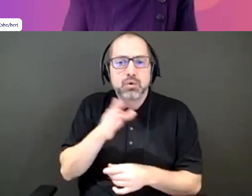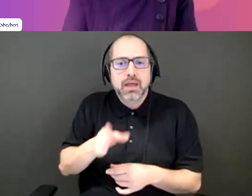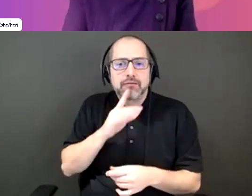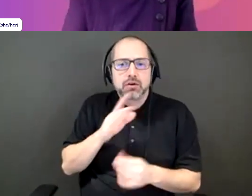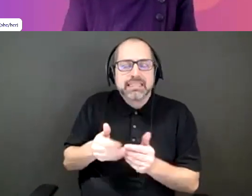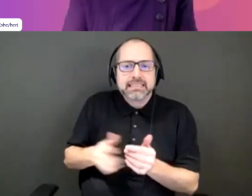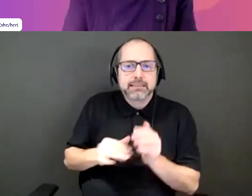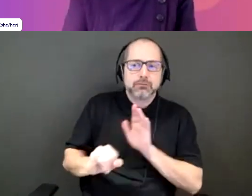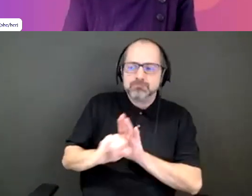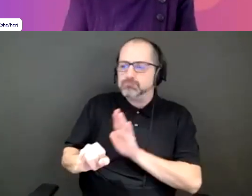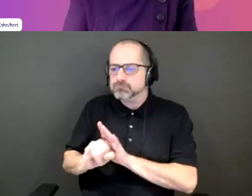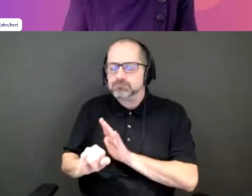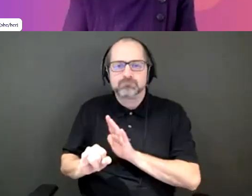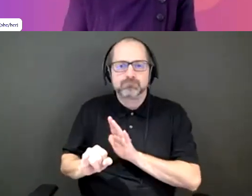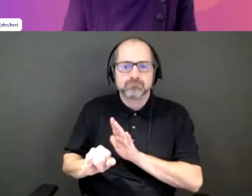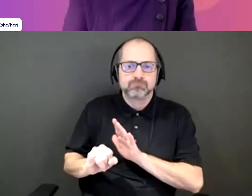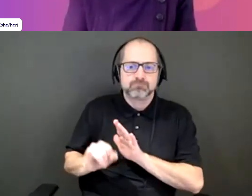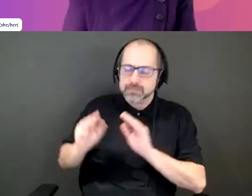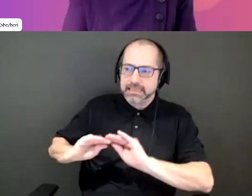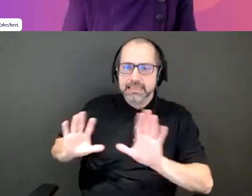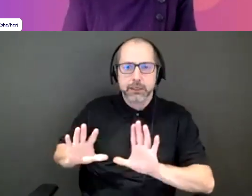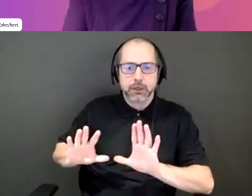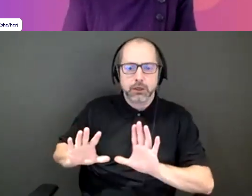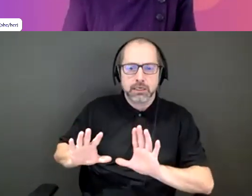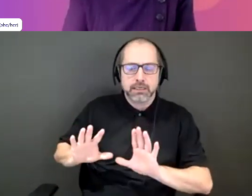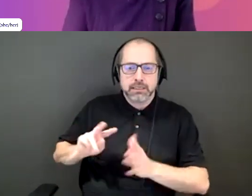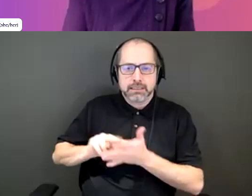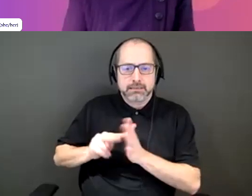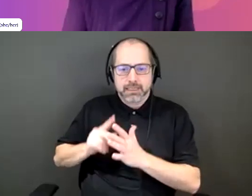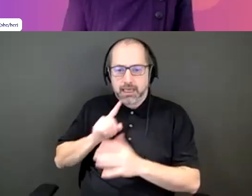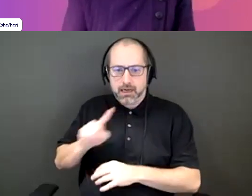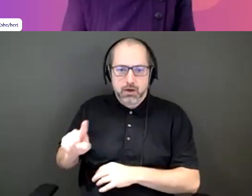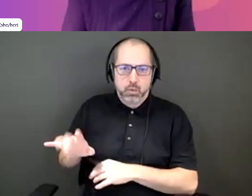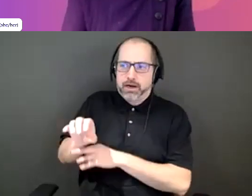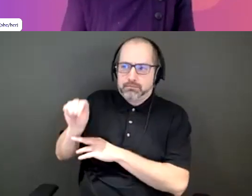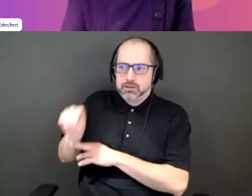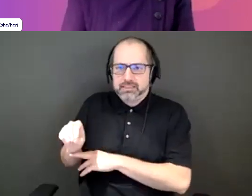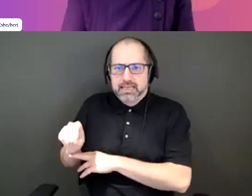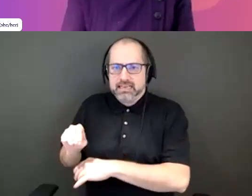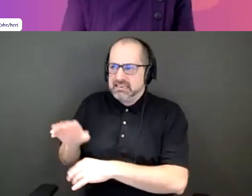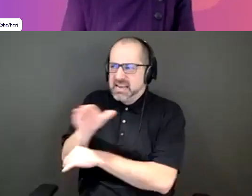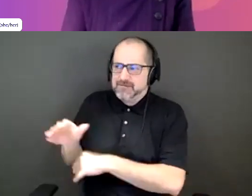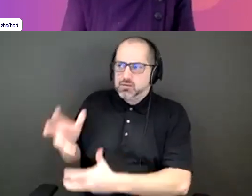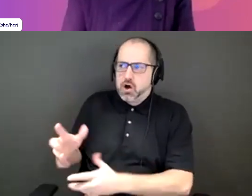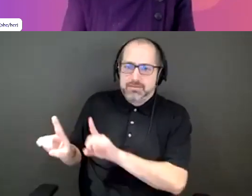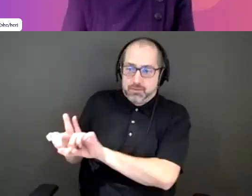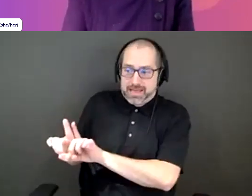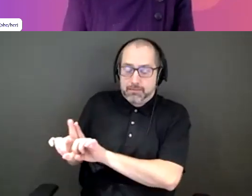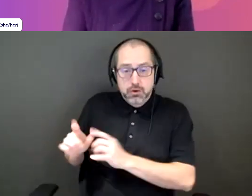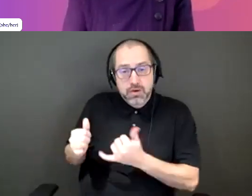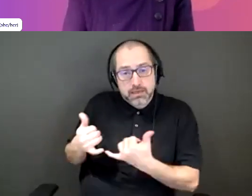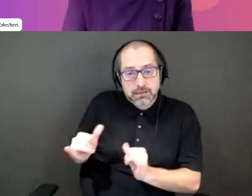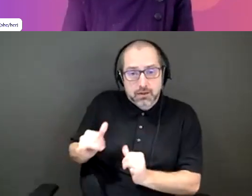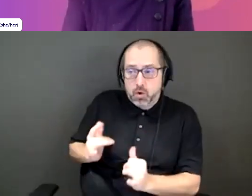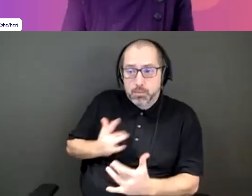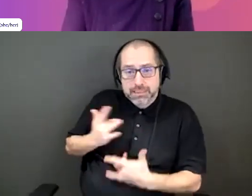les choses parfois ne sont jamais donc entièrement noir et blanche lorsqu'on est avec quelqu'un qu'on connaît bien donc